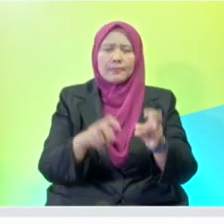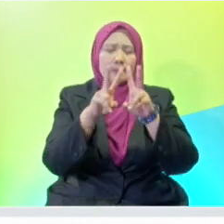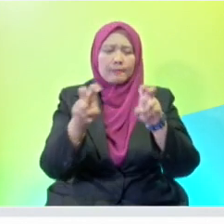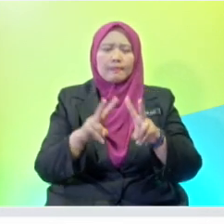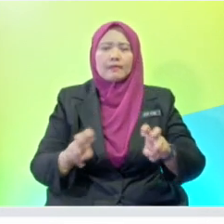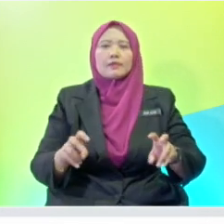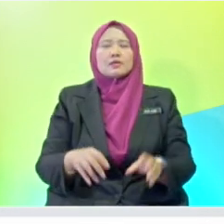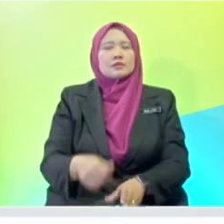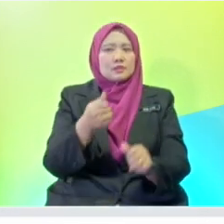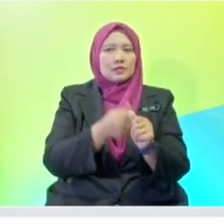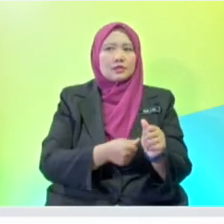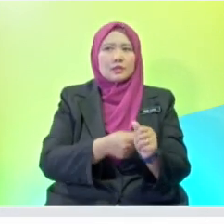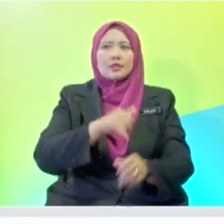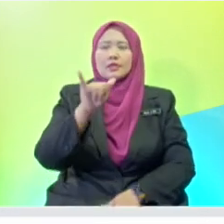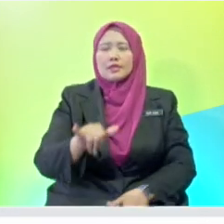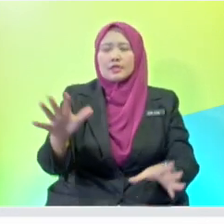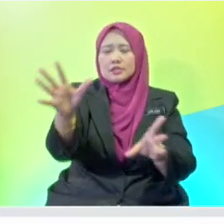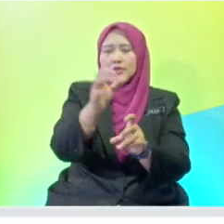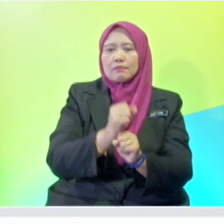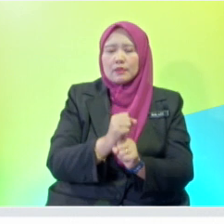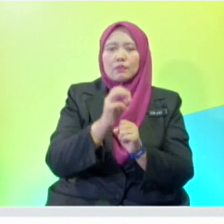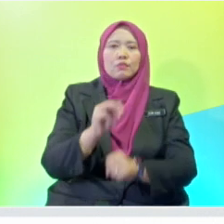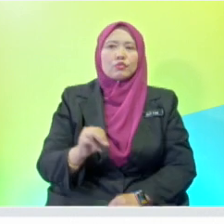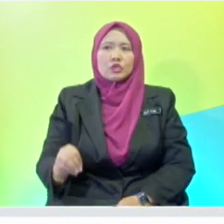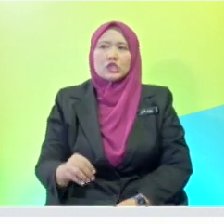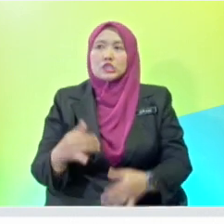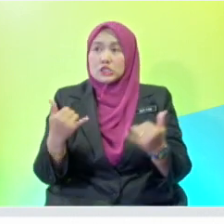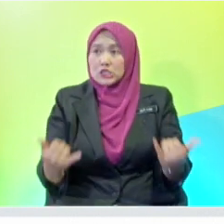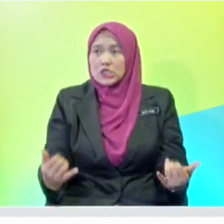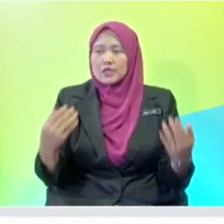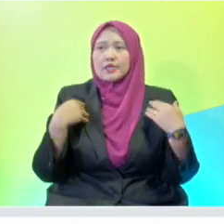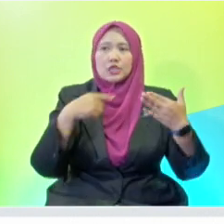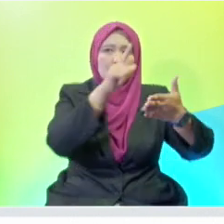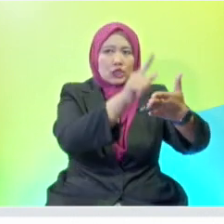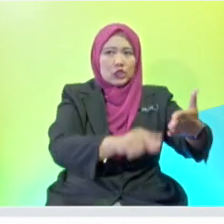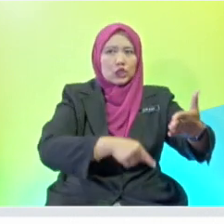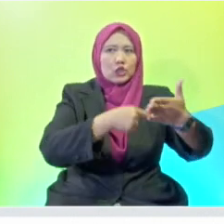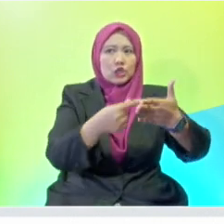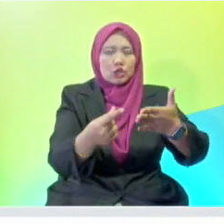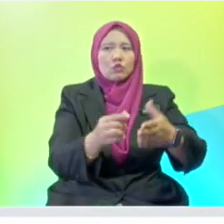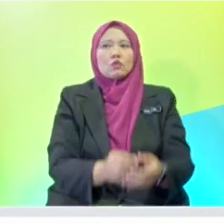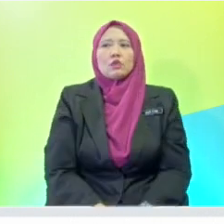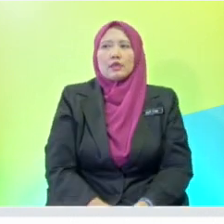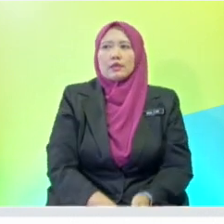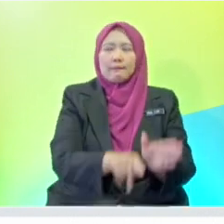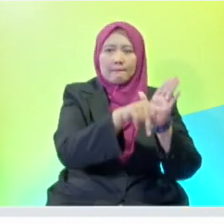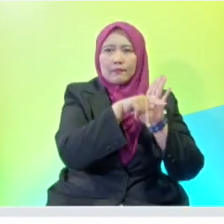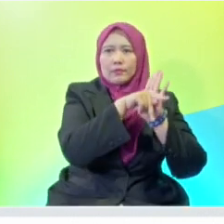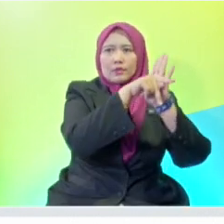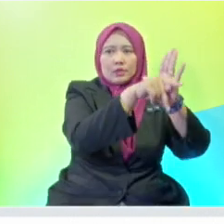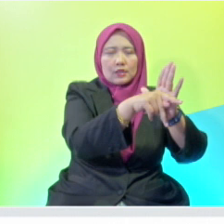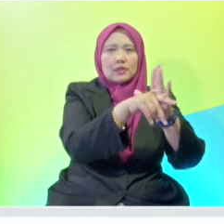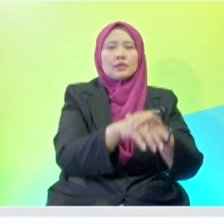murid Oke dan juga terdapat penguasaan keseluruhan bagi memaparkan tahap perkembangan